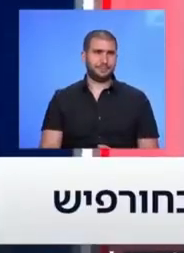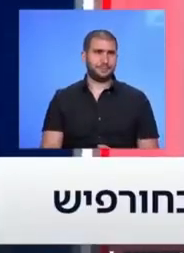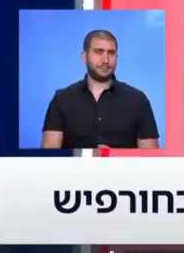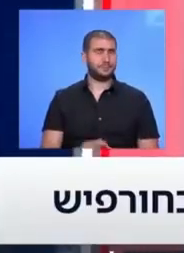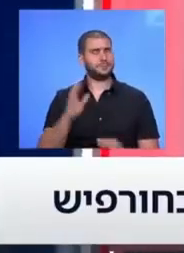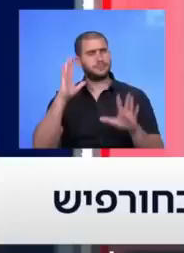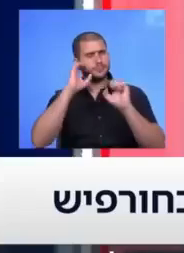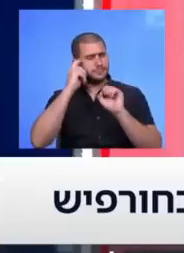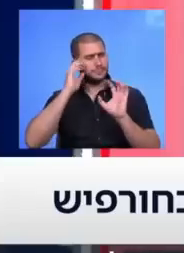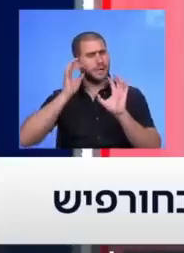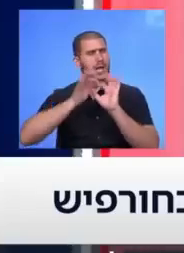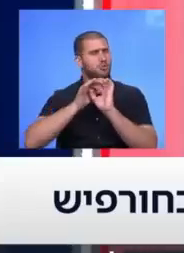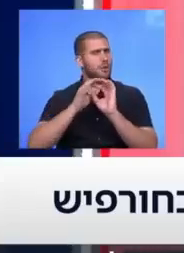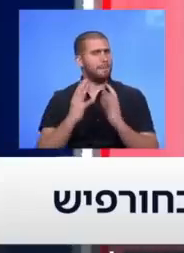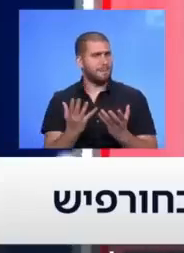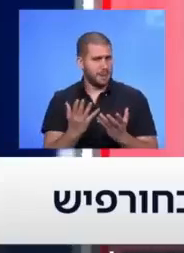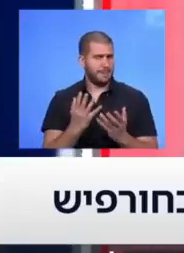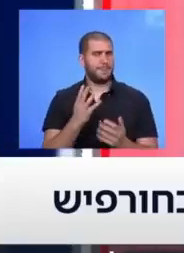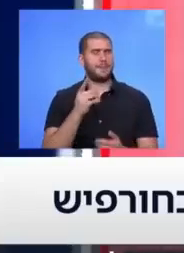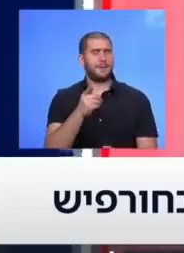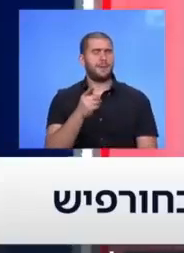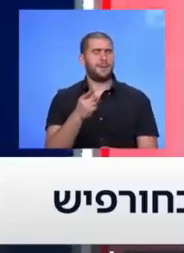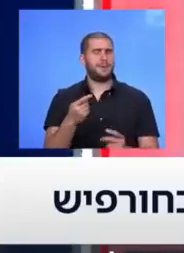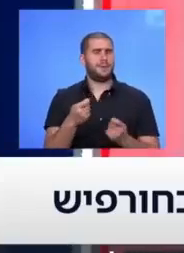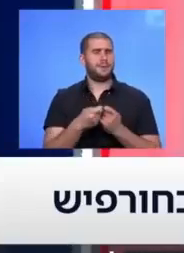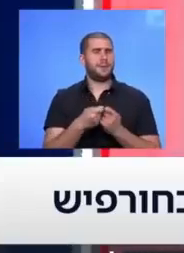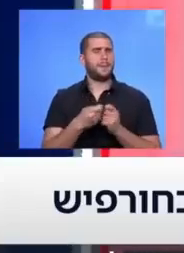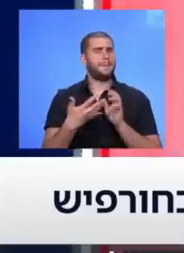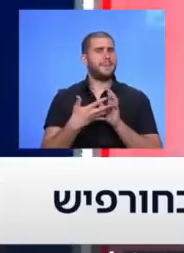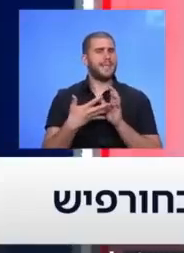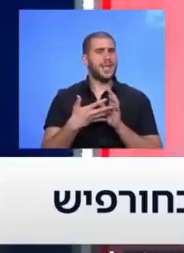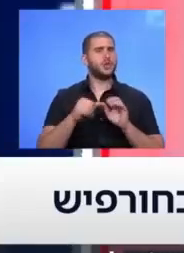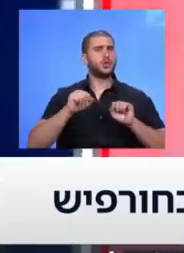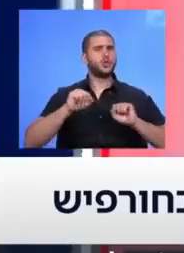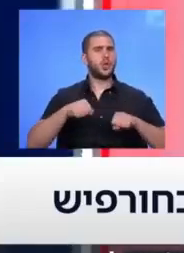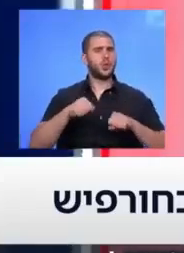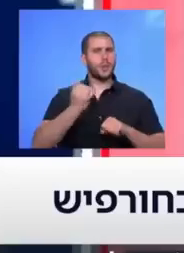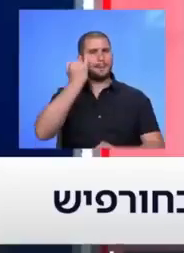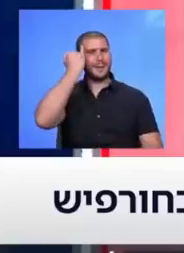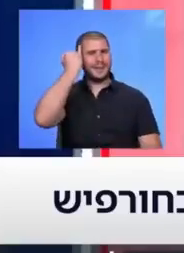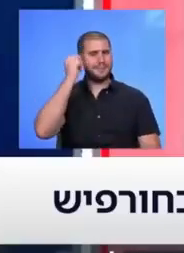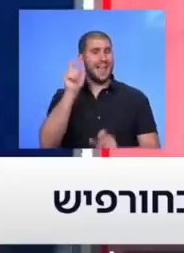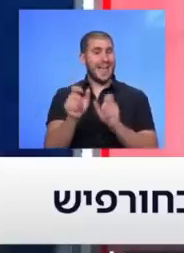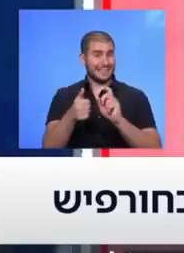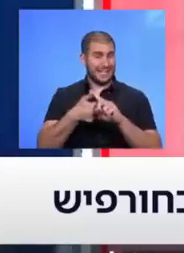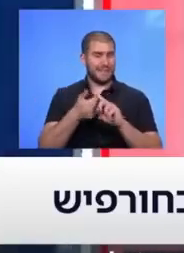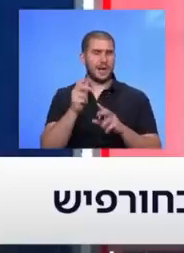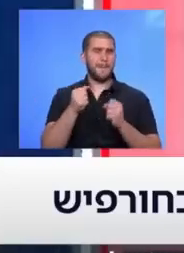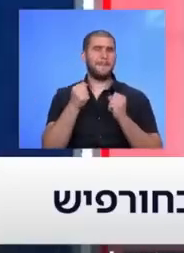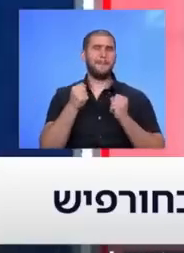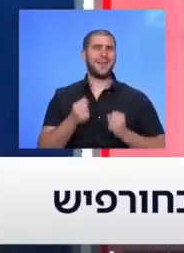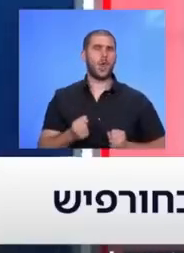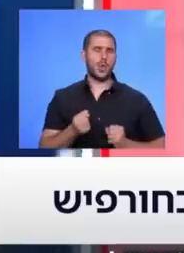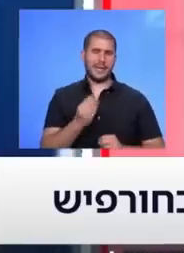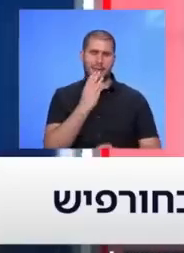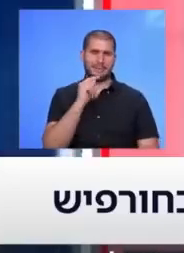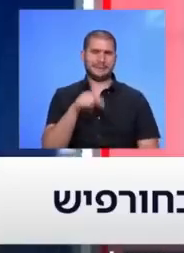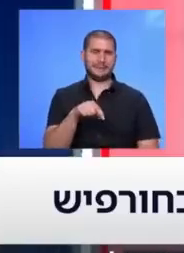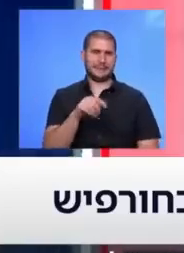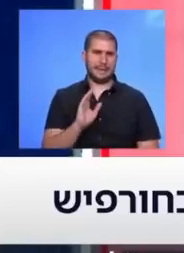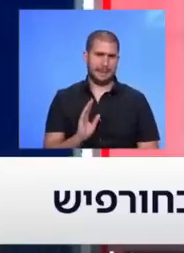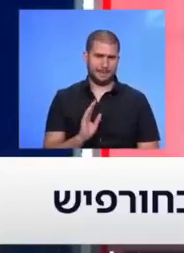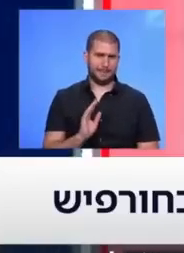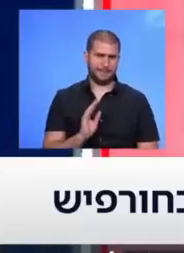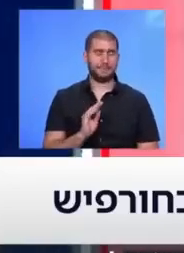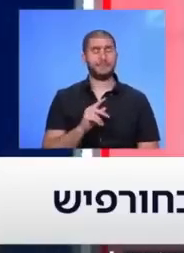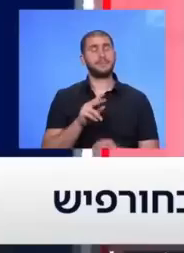שהקונוטציה, ההקשר שלהם, הוא בבחינה של שלטון הפקידים, גם האזרחי וגם הביטחוני, במדינת ישראל.